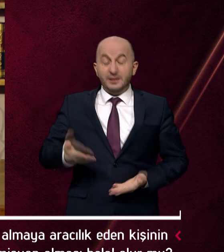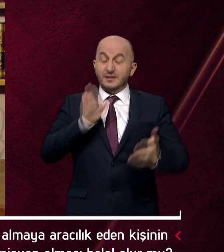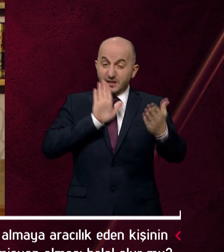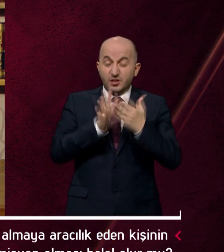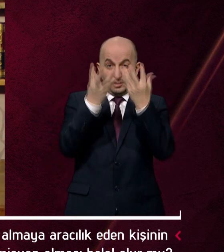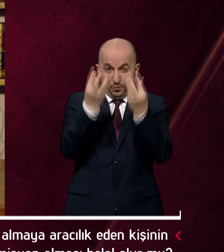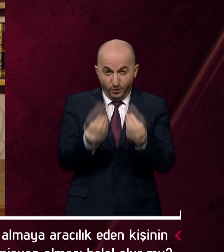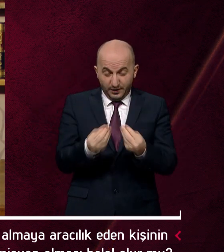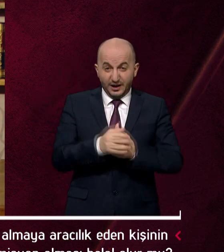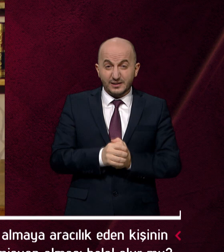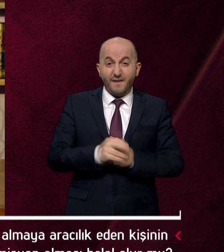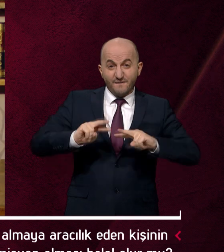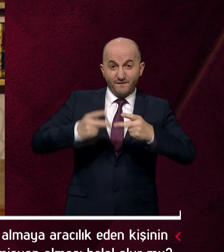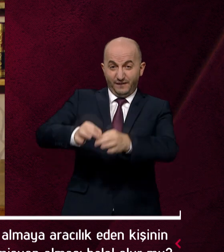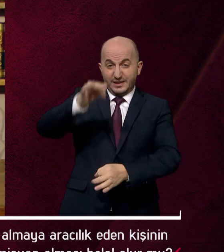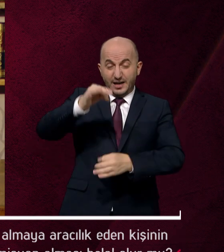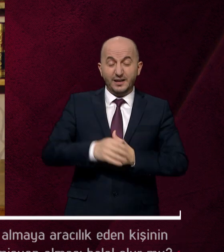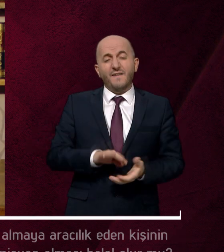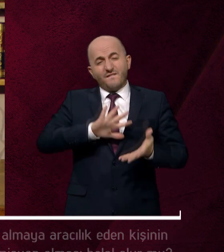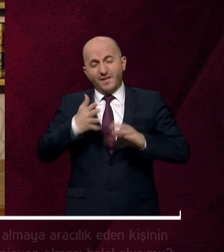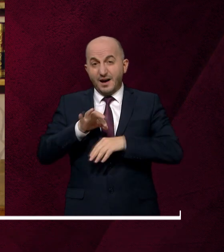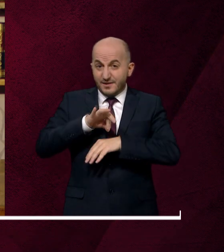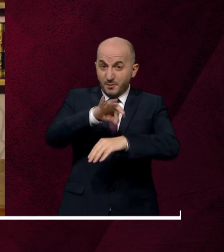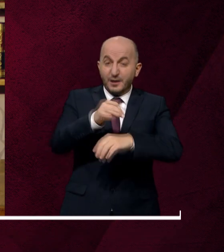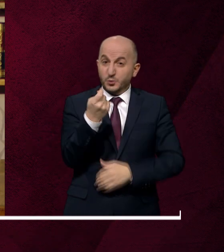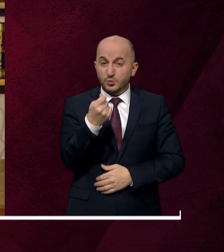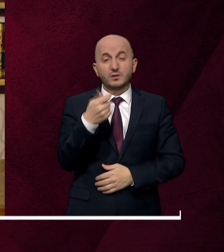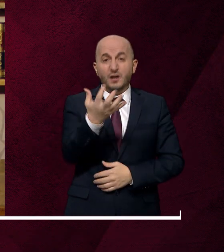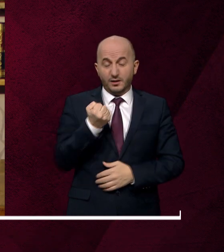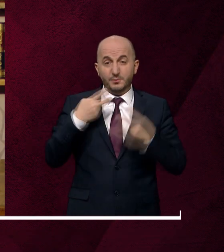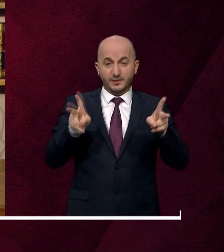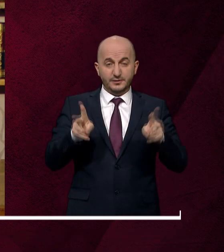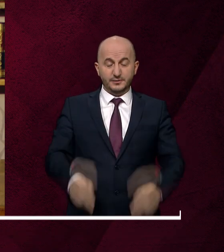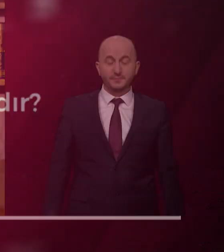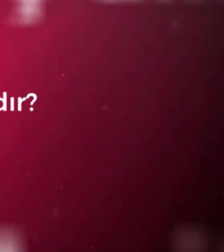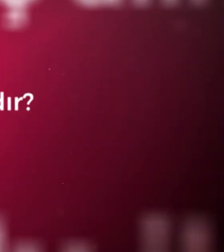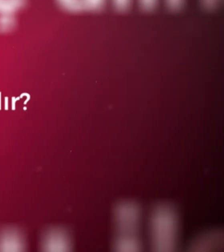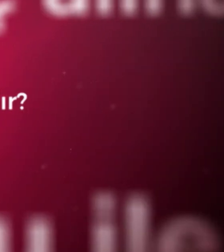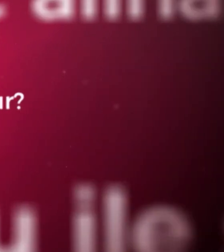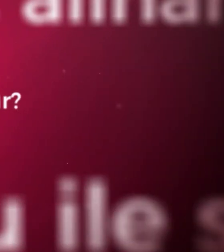hizmetin karşılığı olarak vekalet veya rehberlik ücreti alabilir.